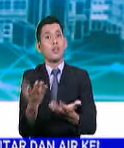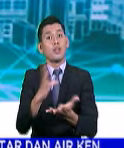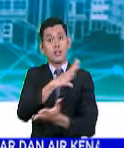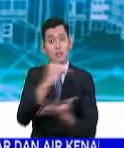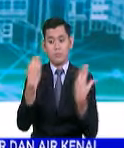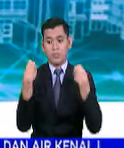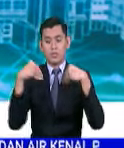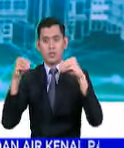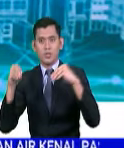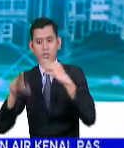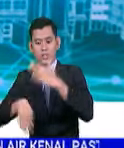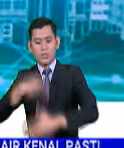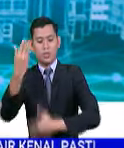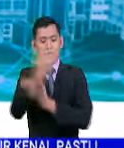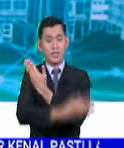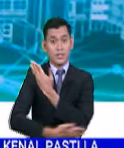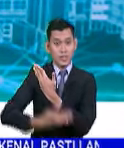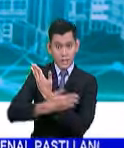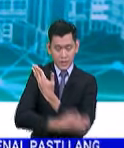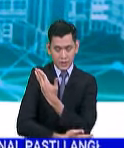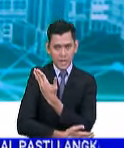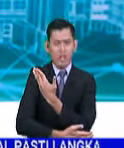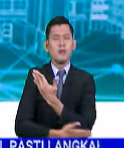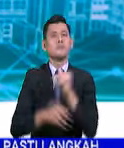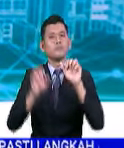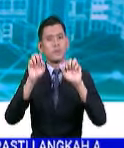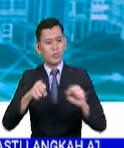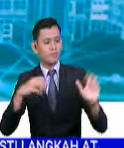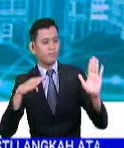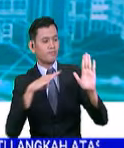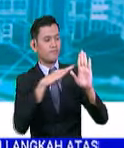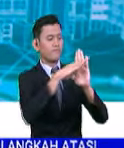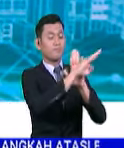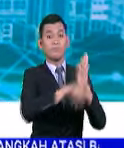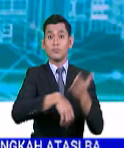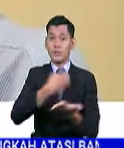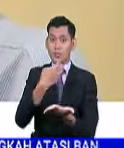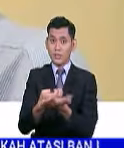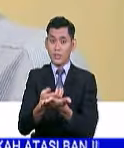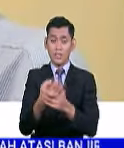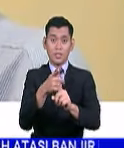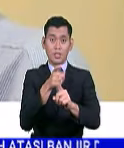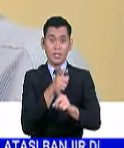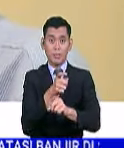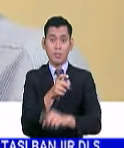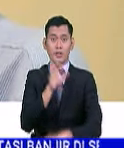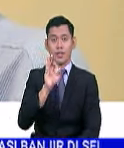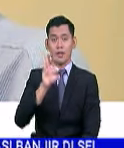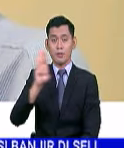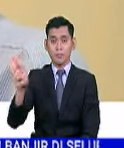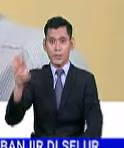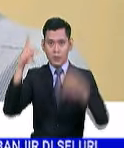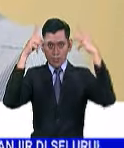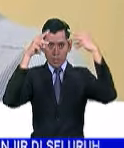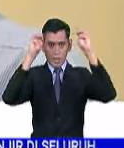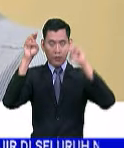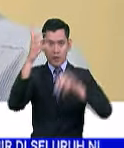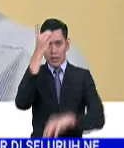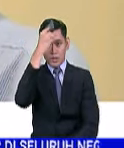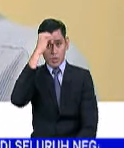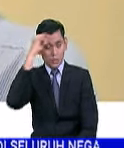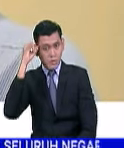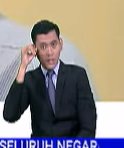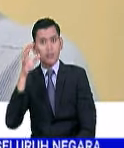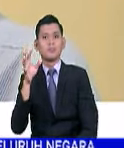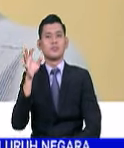yang tinggi akan terus mendorong pertumbuhan tersebut. Menerusi hantaran di Facebook rasminya, beliau turut memberi jaminan